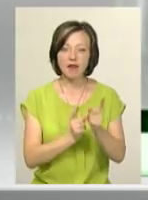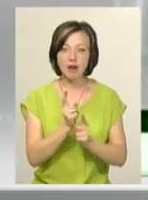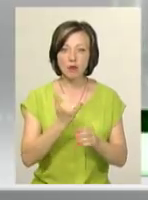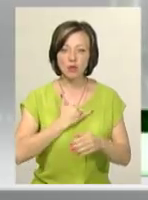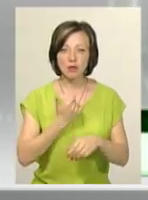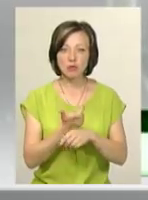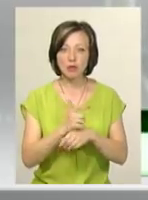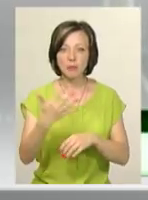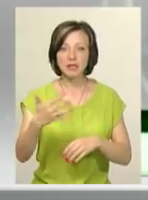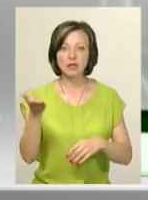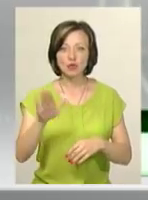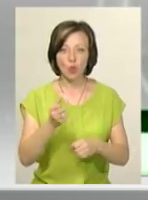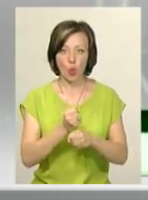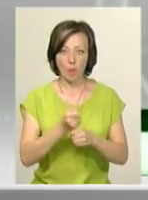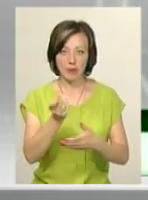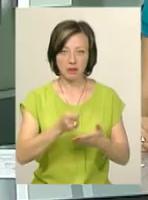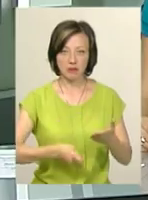десь понад 50 робіт.